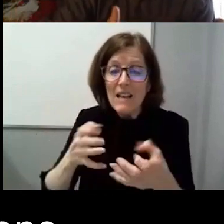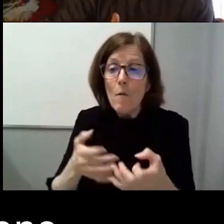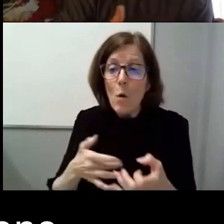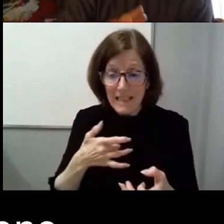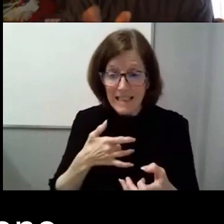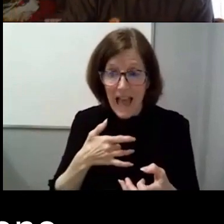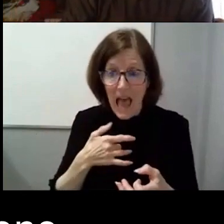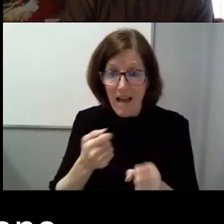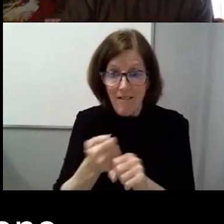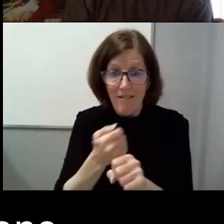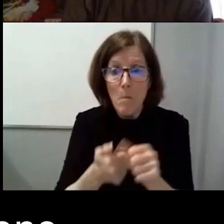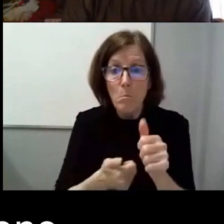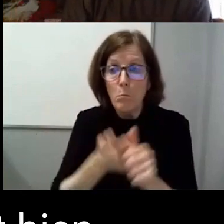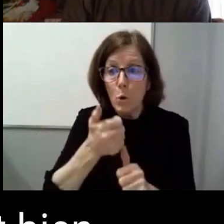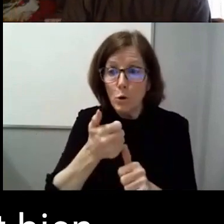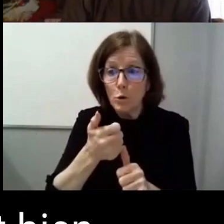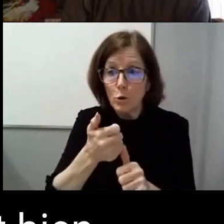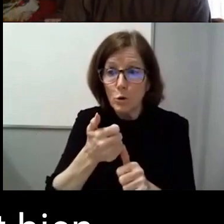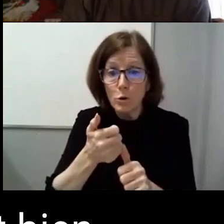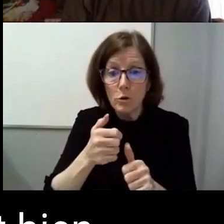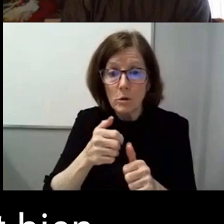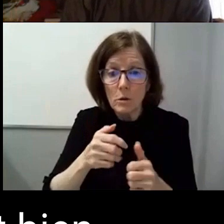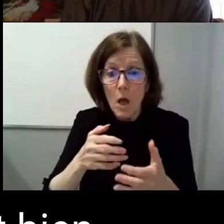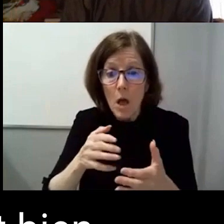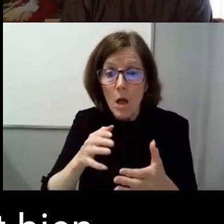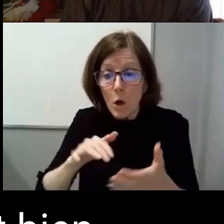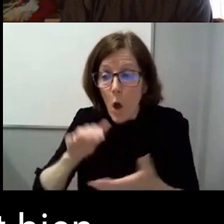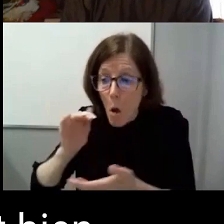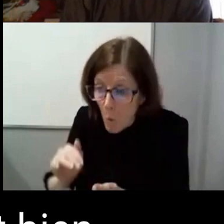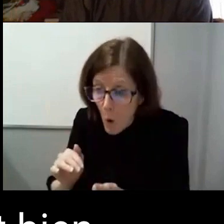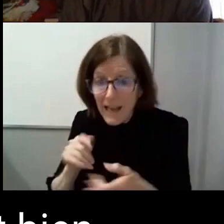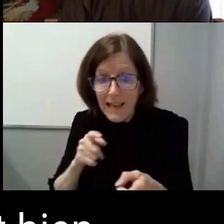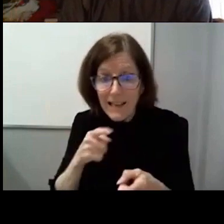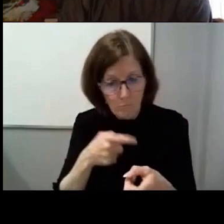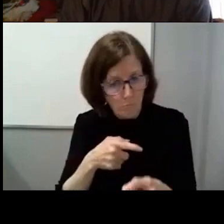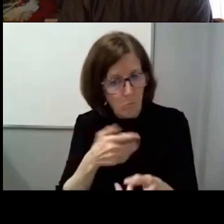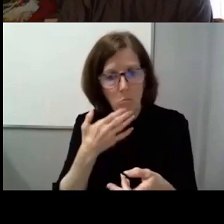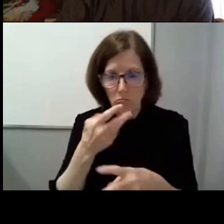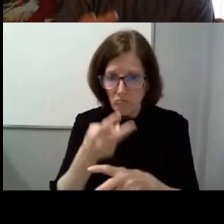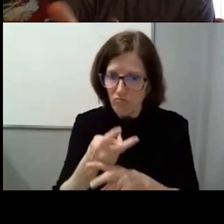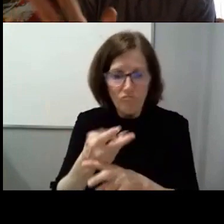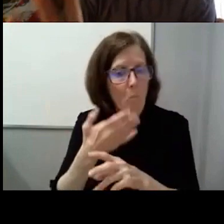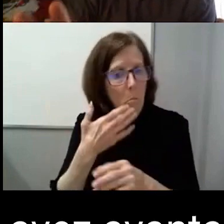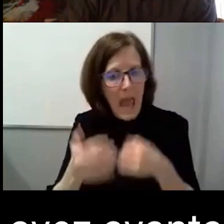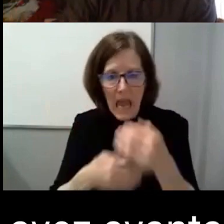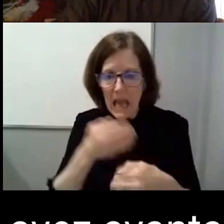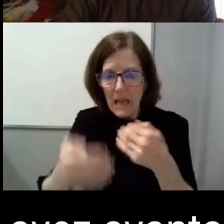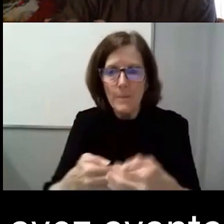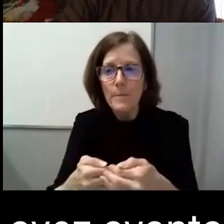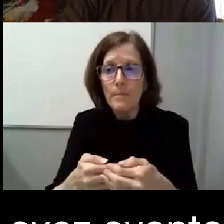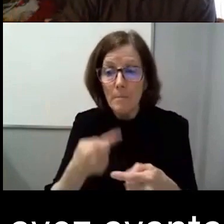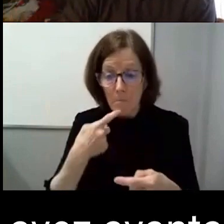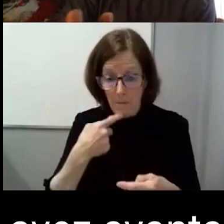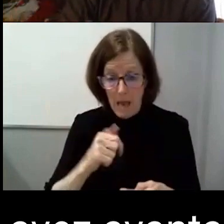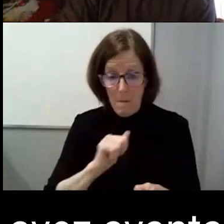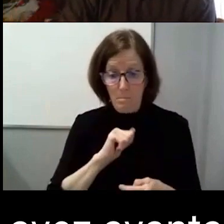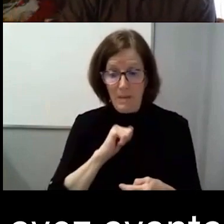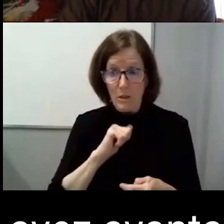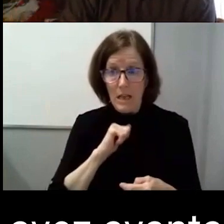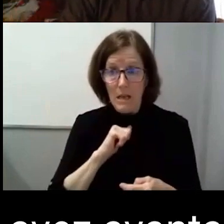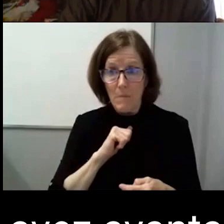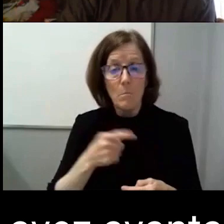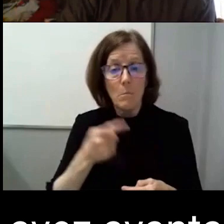plus que moins pour les champignons, ça peut être quelque chose qui se fait bien. Mais moi, personnellement, je pense que vous